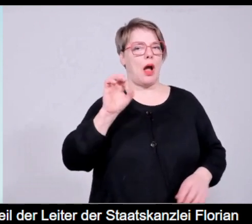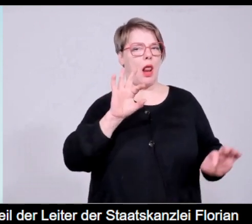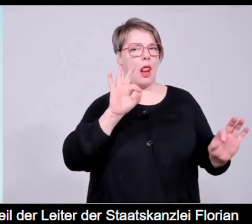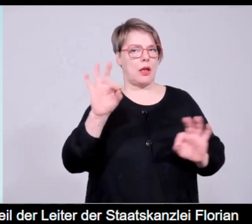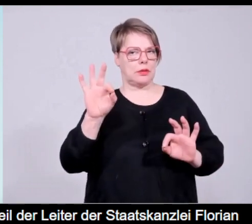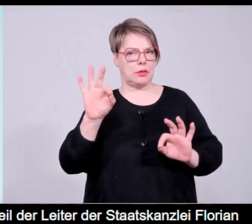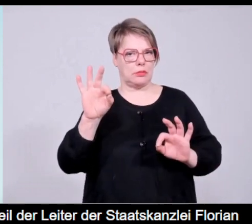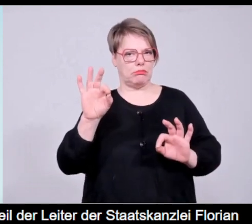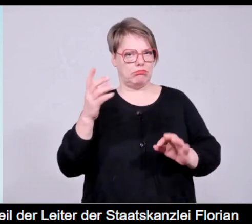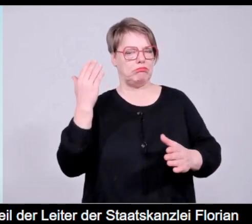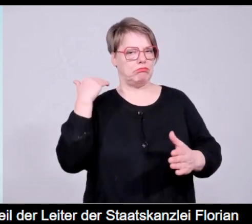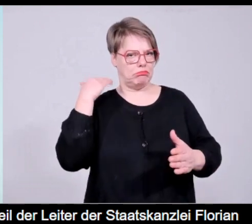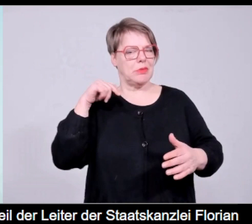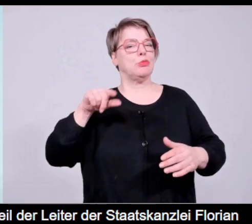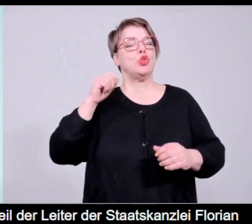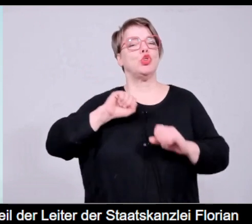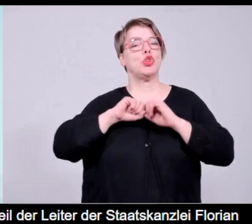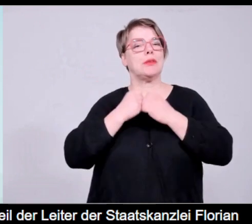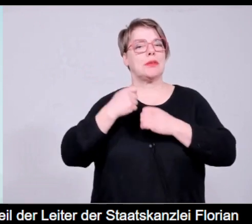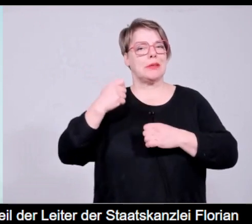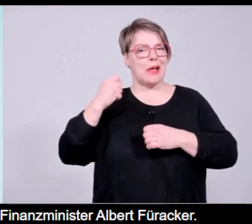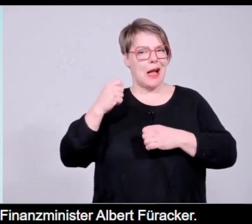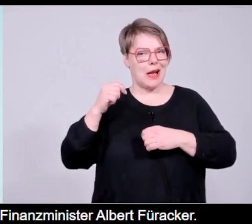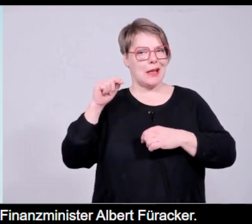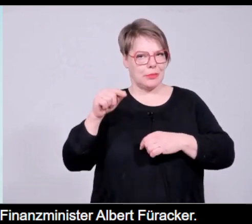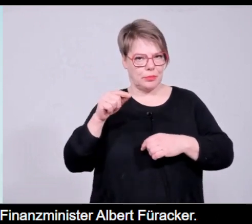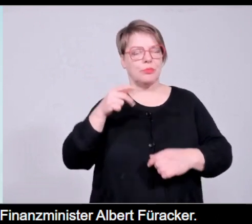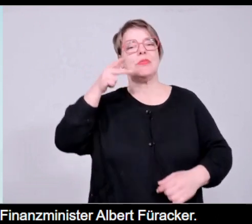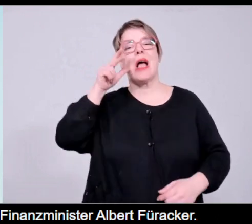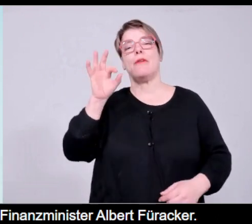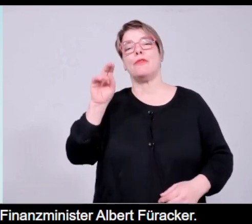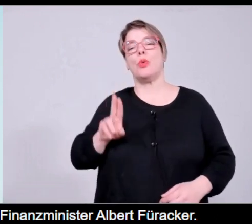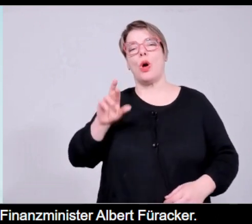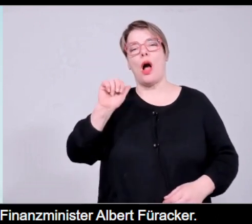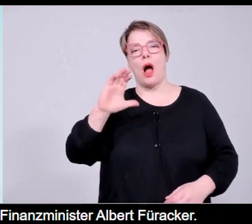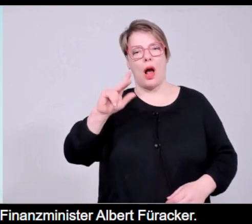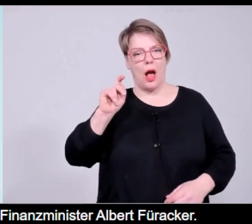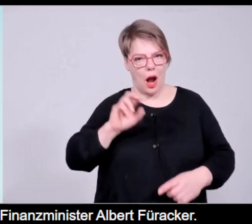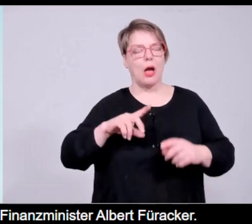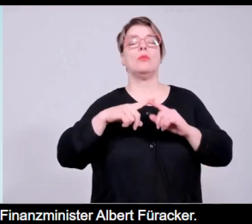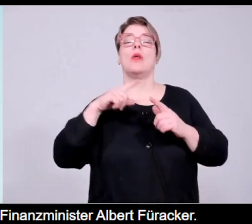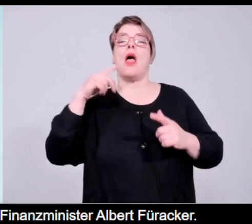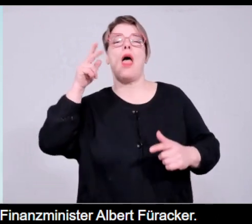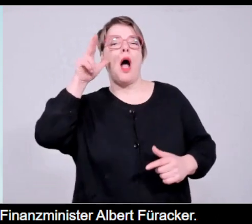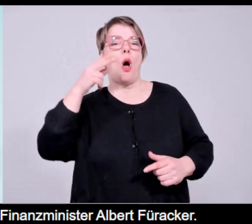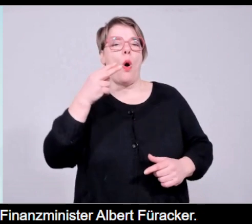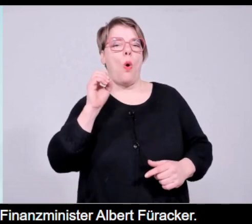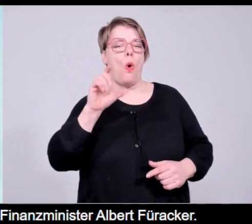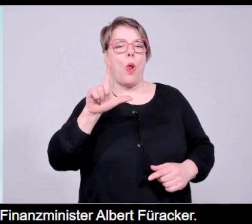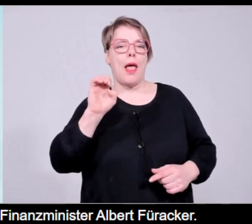befassen mussten mit dem Thema Energie, Härtefallhilfen für kleine und mittlere Unternehmen.